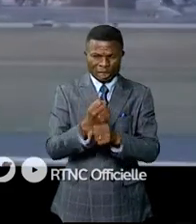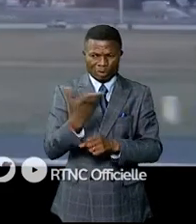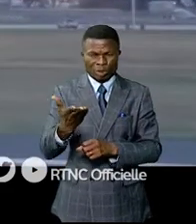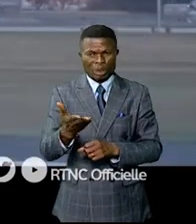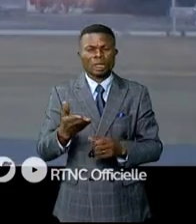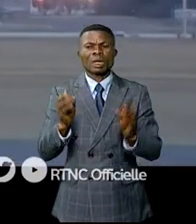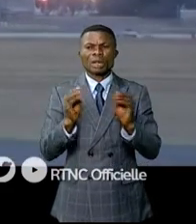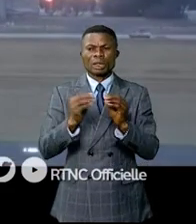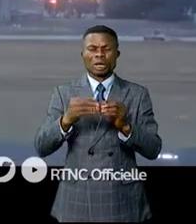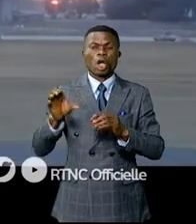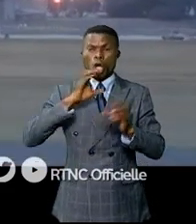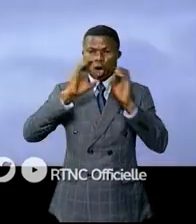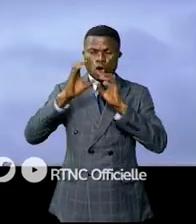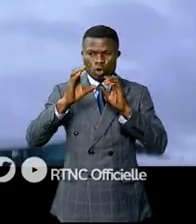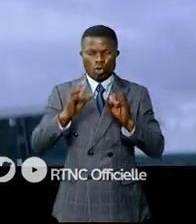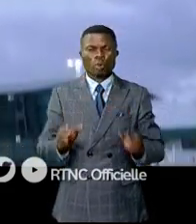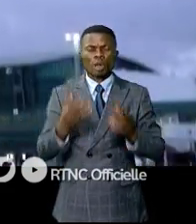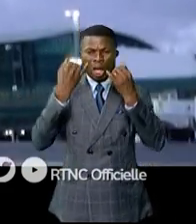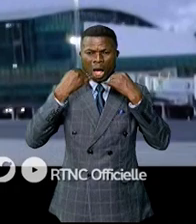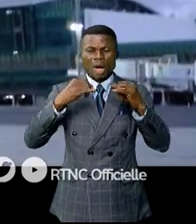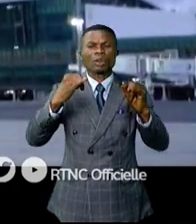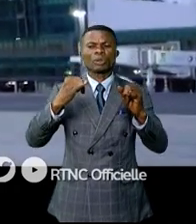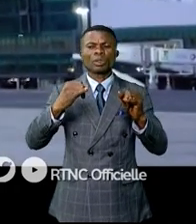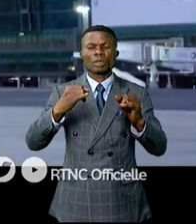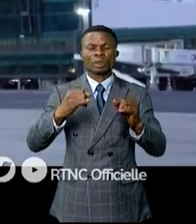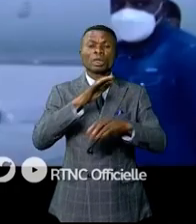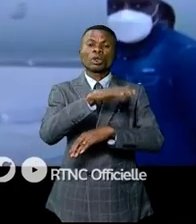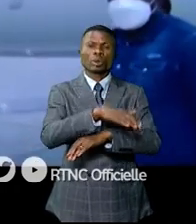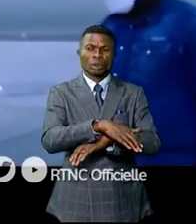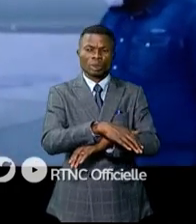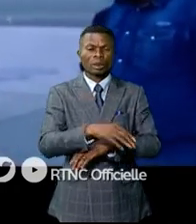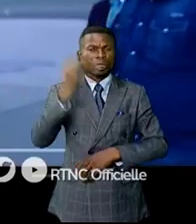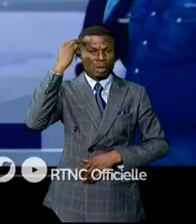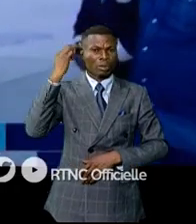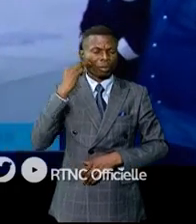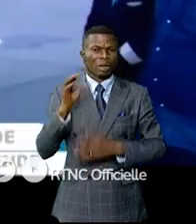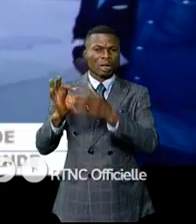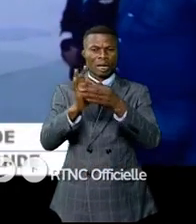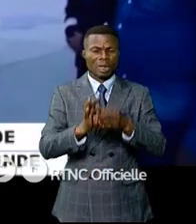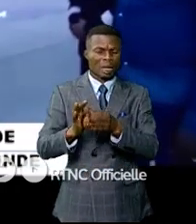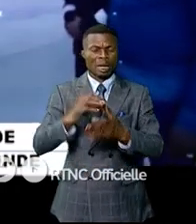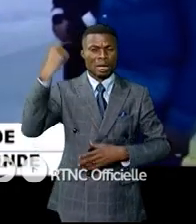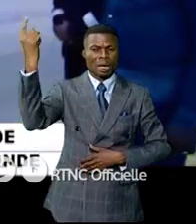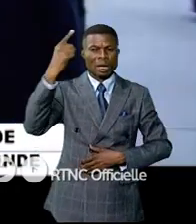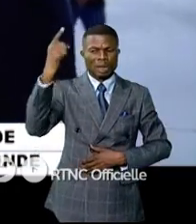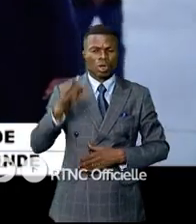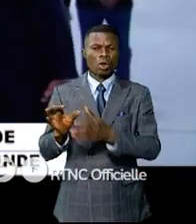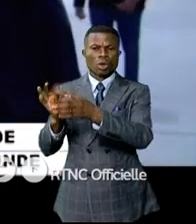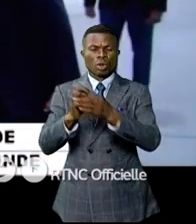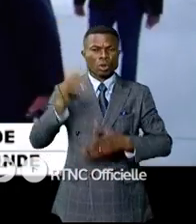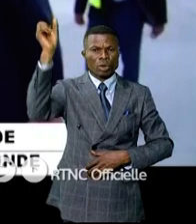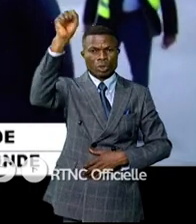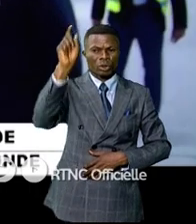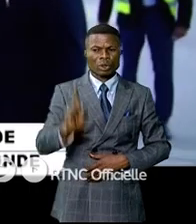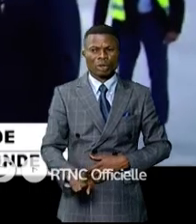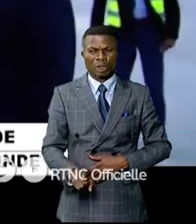duquel un communiqué conjoint sera sanctionné. Et dans la soirée, la ministre des Relations internationales et de la coopération